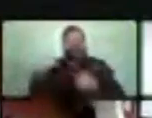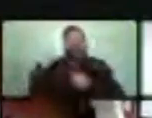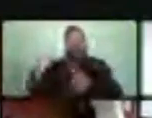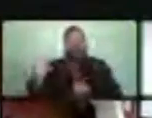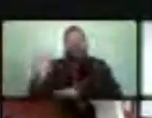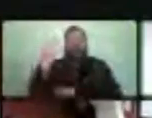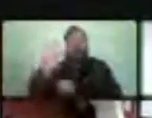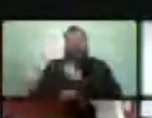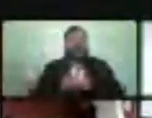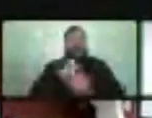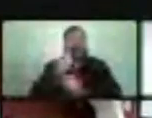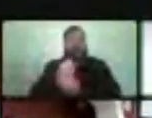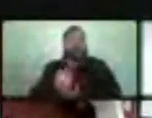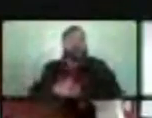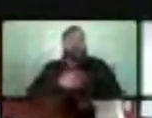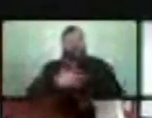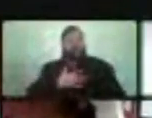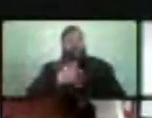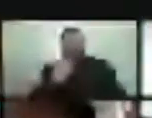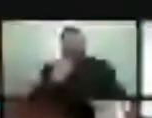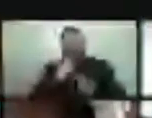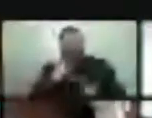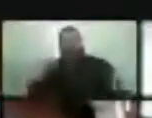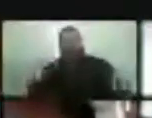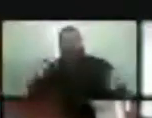kanuni ambayo imekuwa ikituongoza ni kwamba